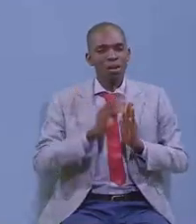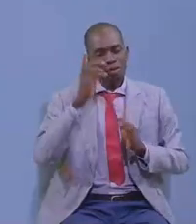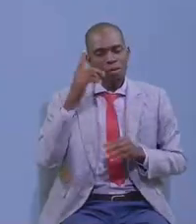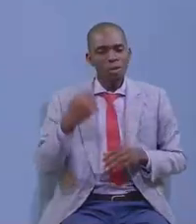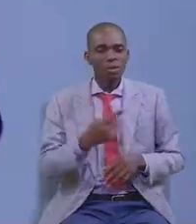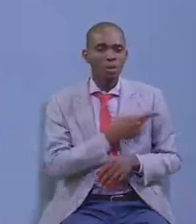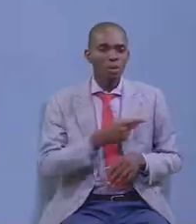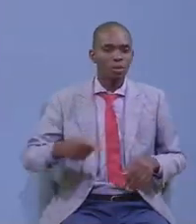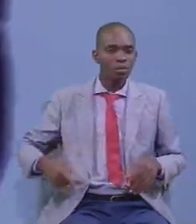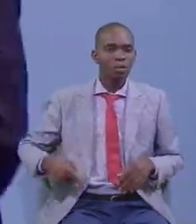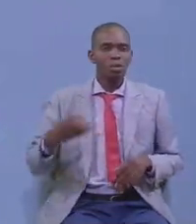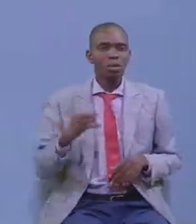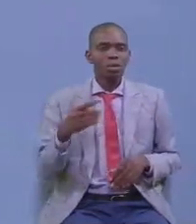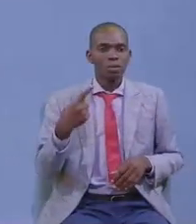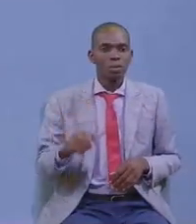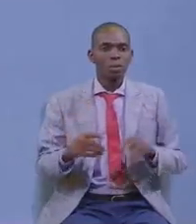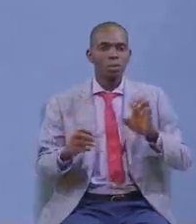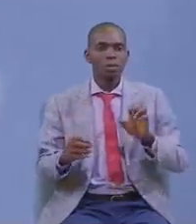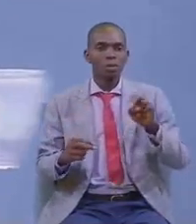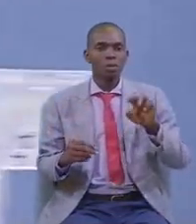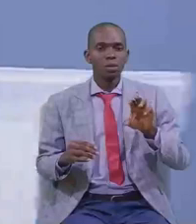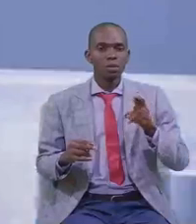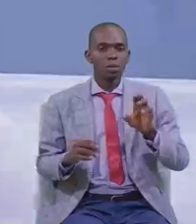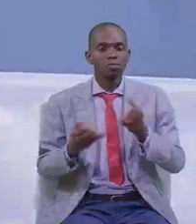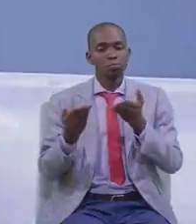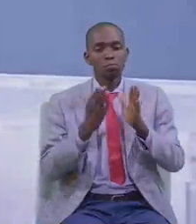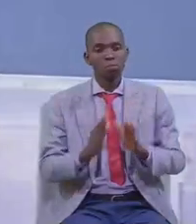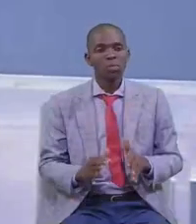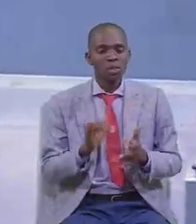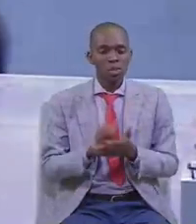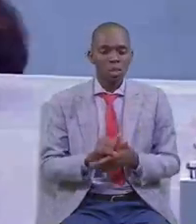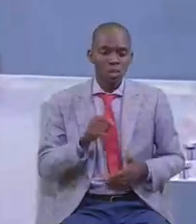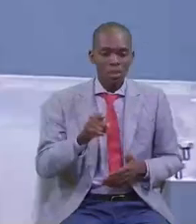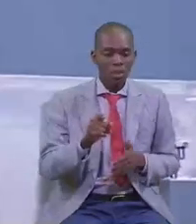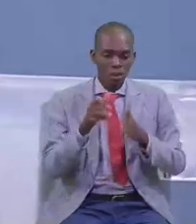Alors il pria le chef des eunuques de ne pas l'obliger à se souiller.